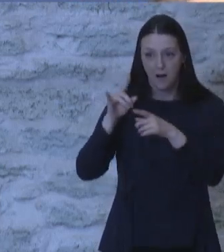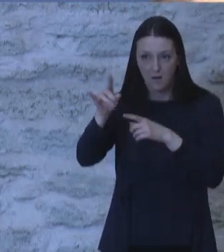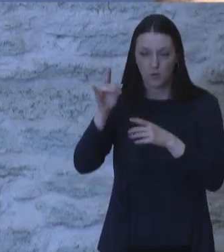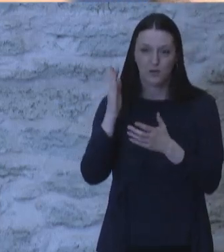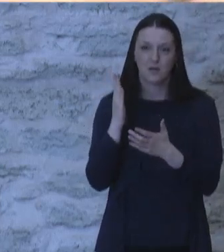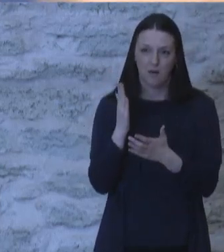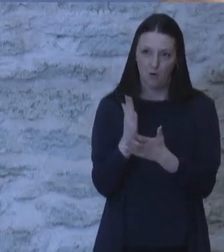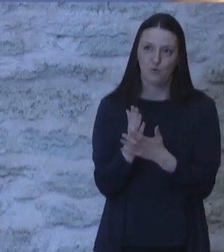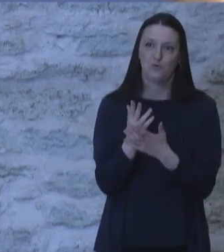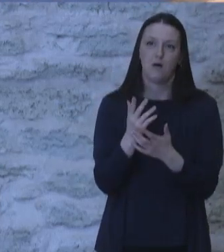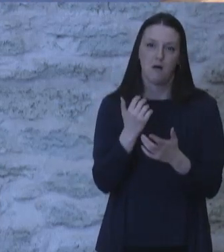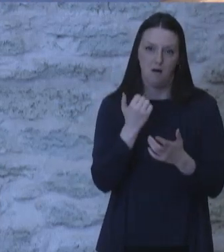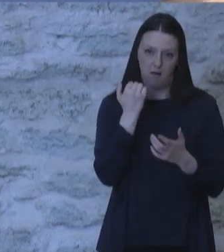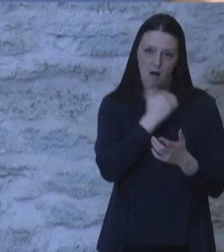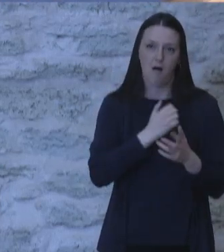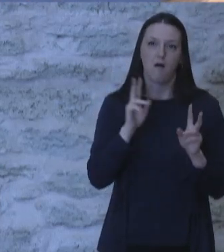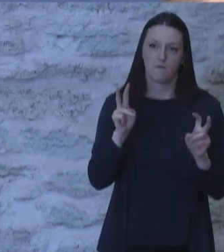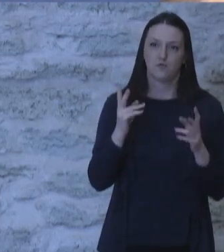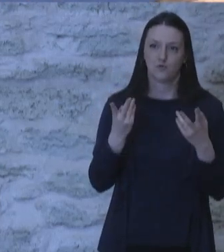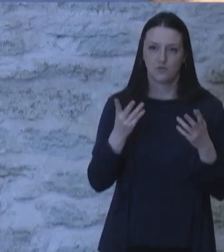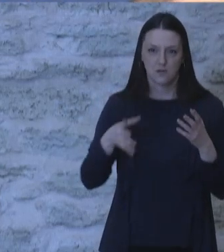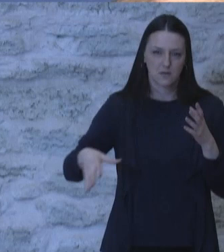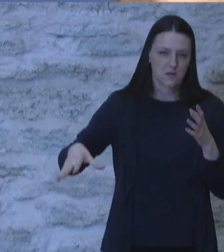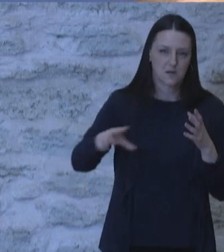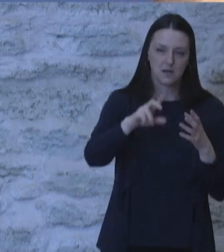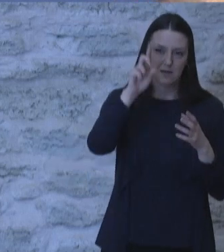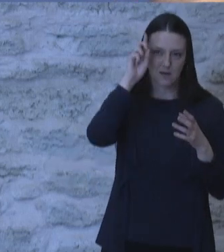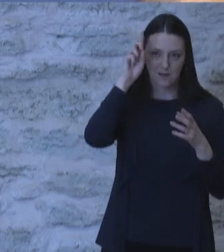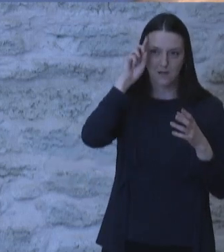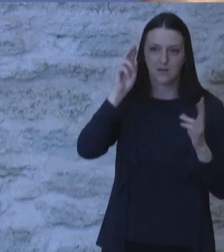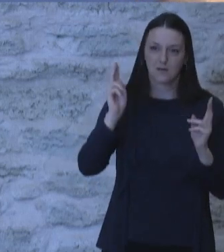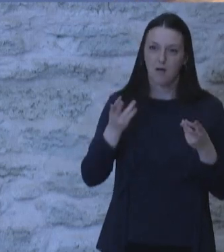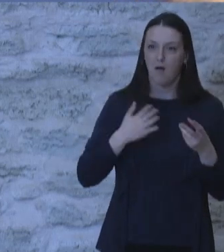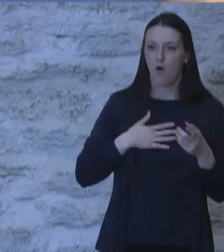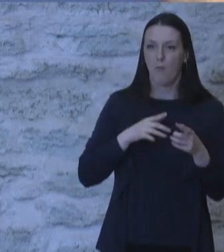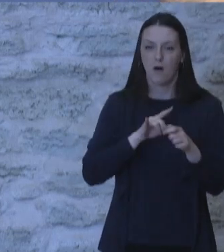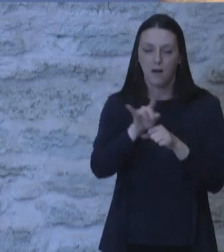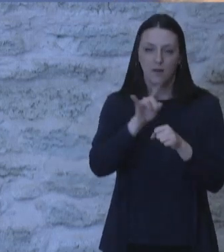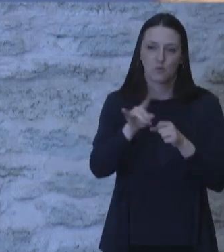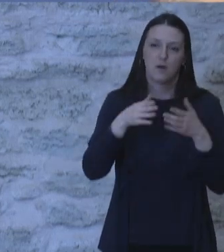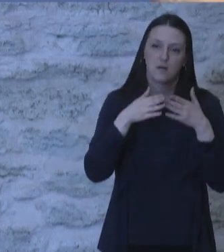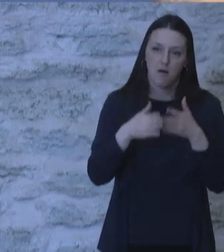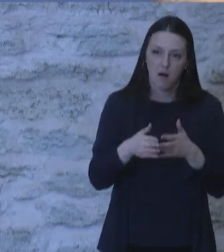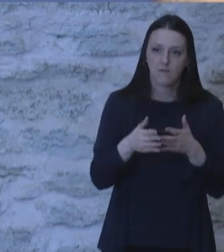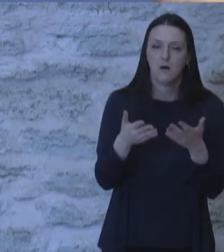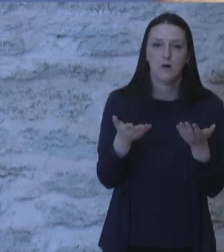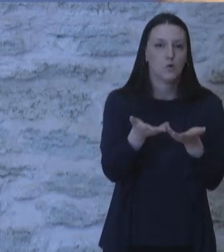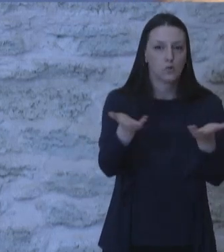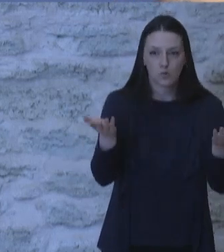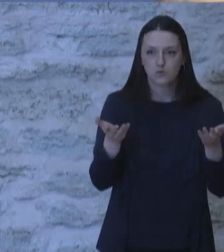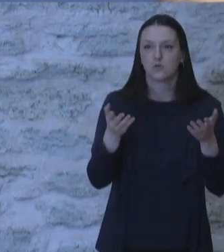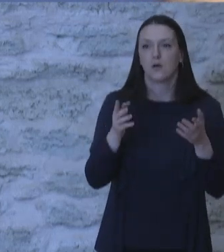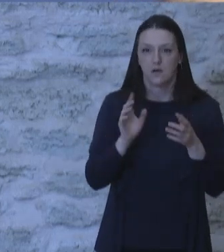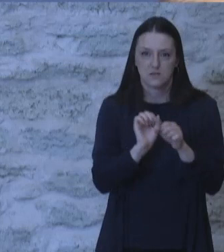rahvus, et kõik riigid ka Eesti saadsid oma laevu ja lennukeid hättesatunud